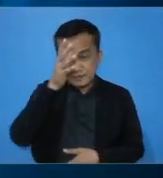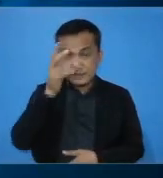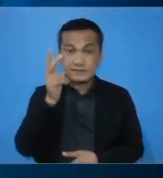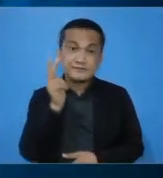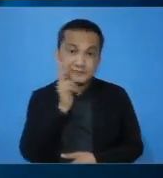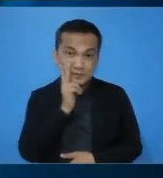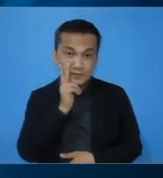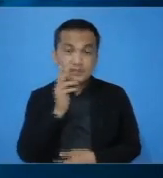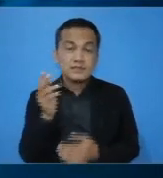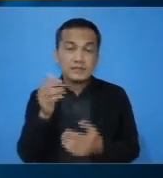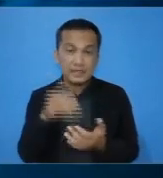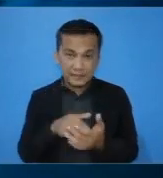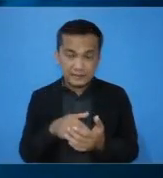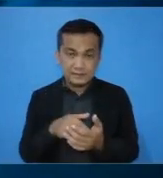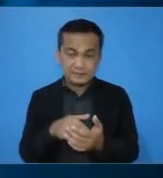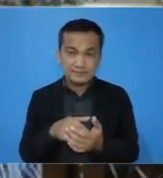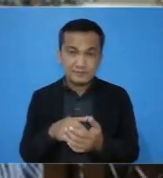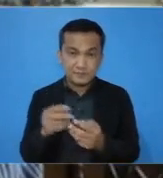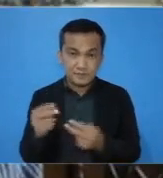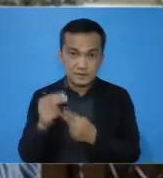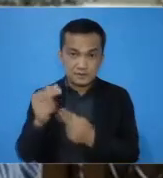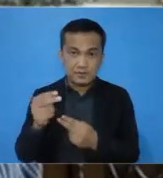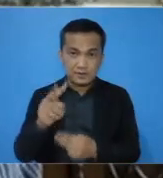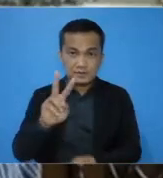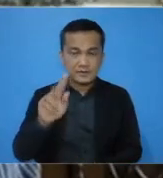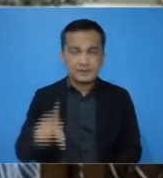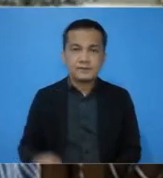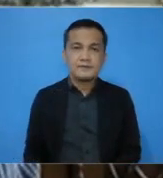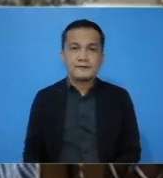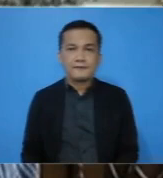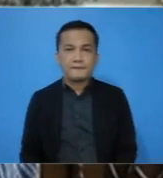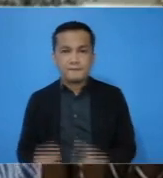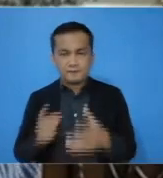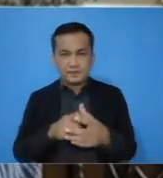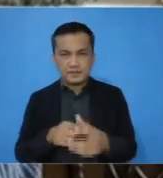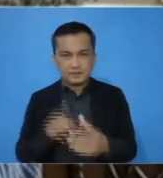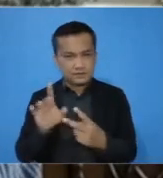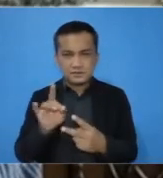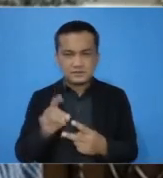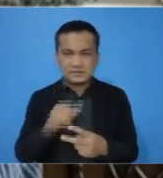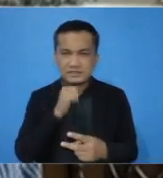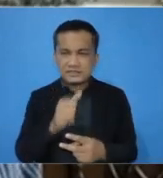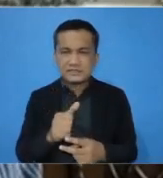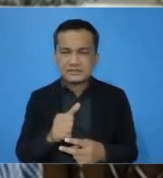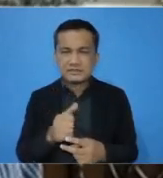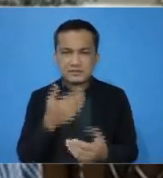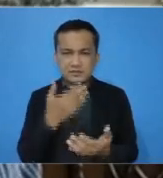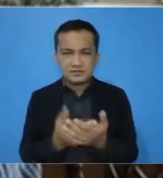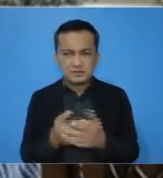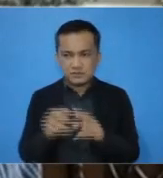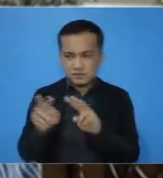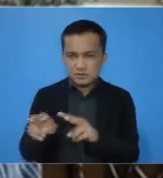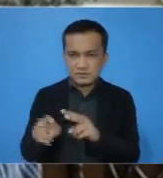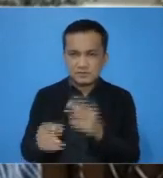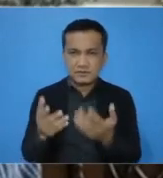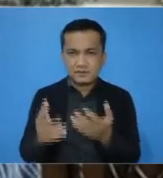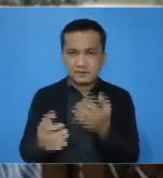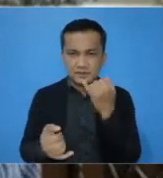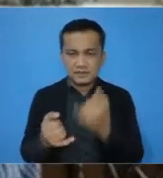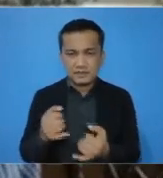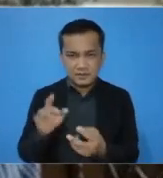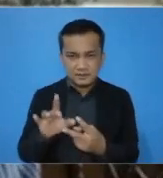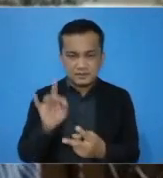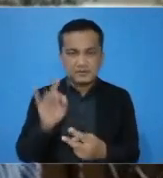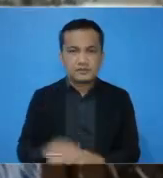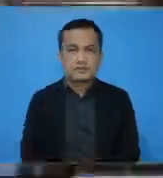tumakbong VP. Not the first choice, kasi hindi magandang tingnan yan. Baka it could be the last choice kung nangangailangan ng